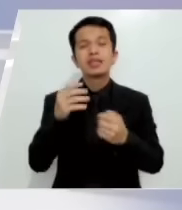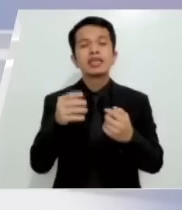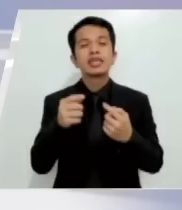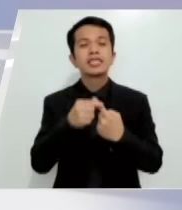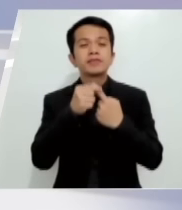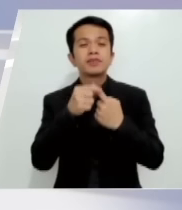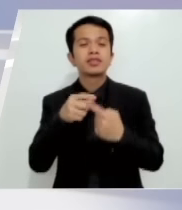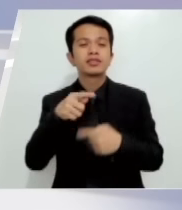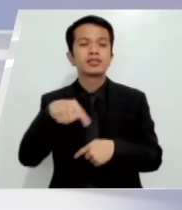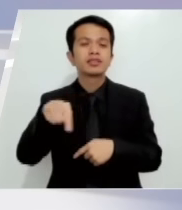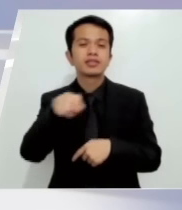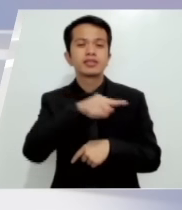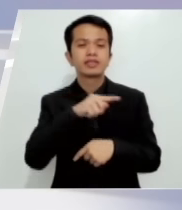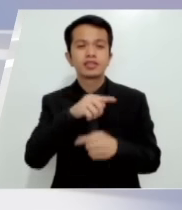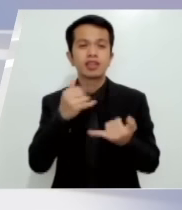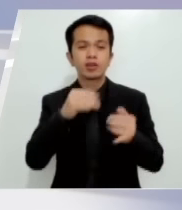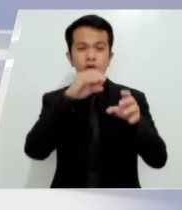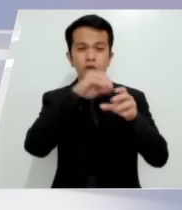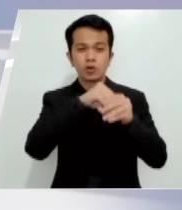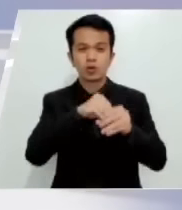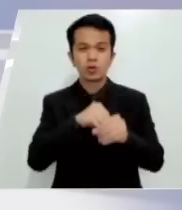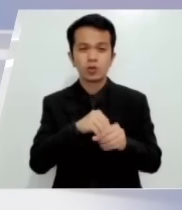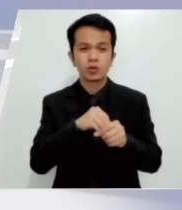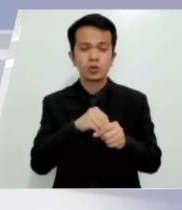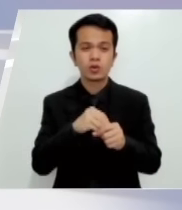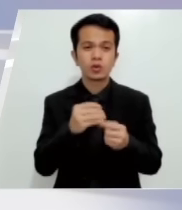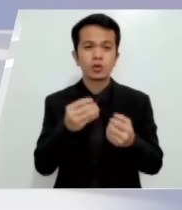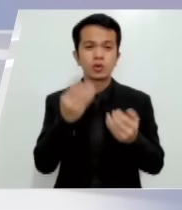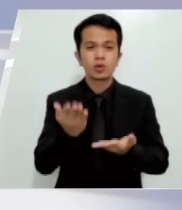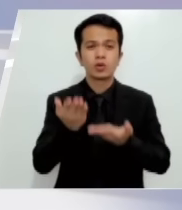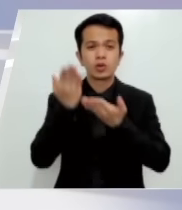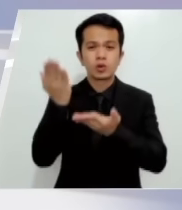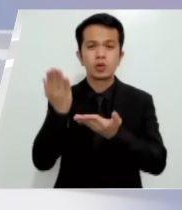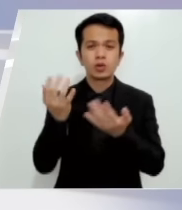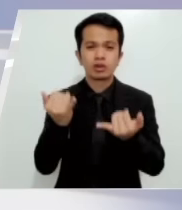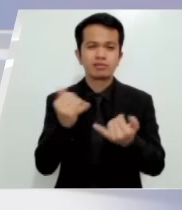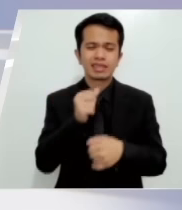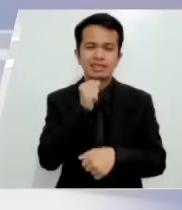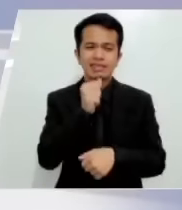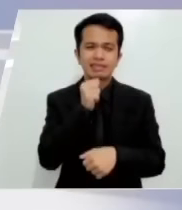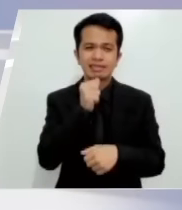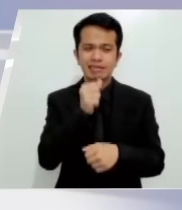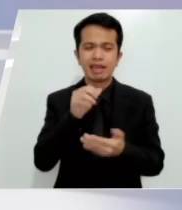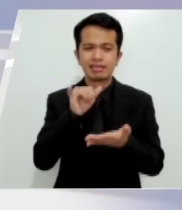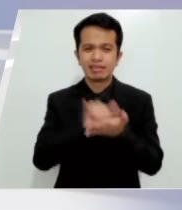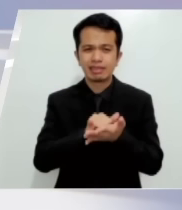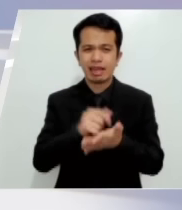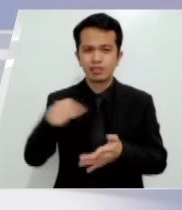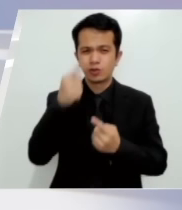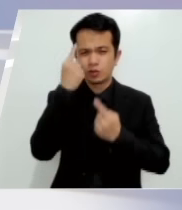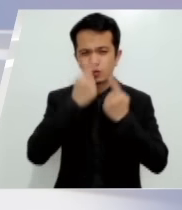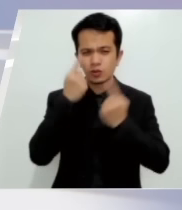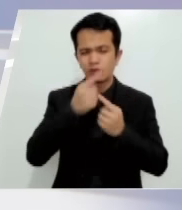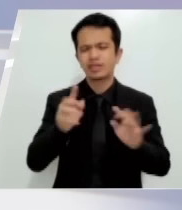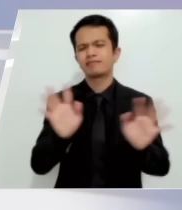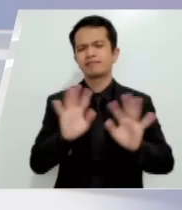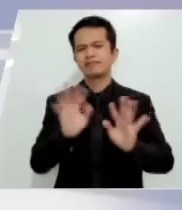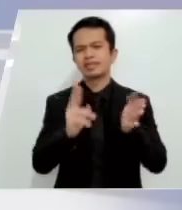yung linalaman ng petisyon na yan, ay hindi naman yan ang nasa isip ninyo. Huwag na po natin pirmahan